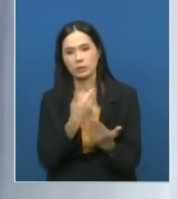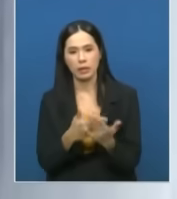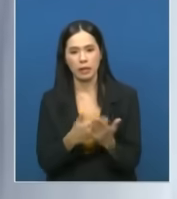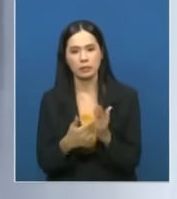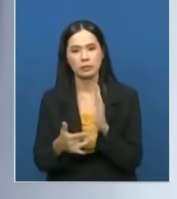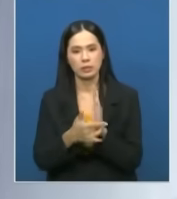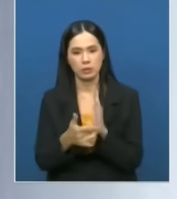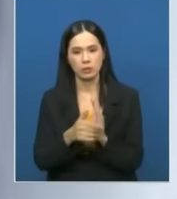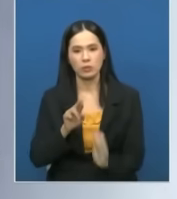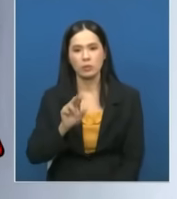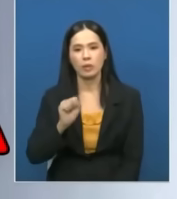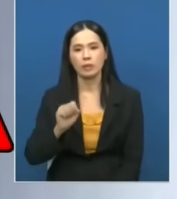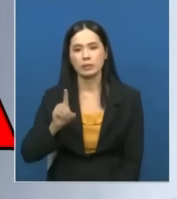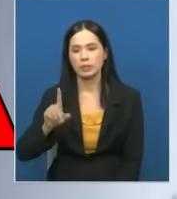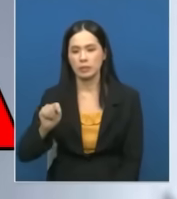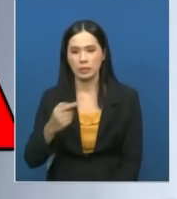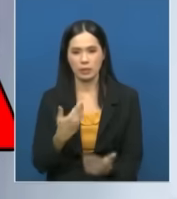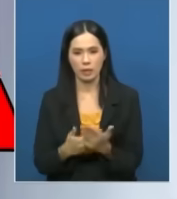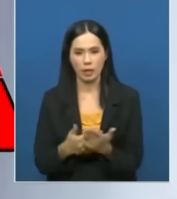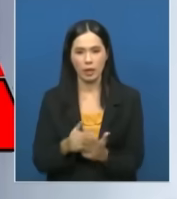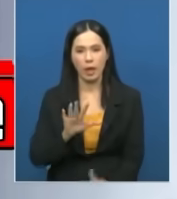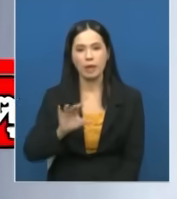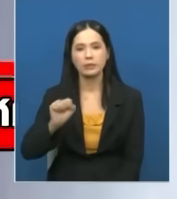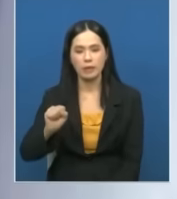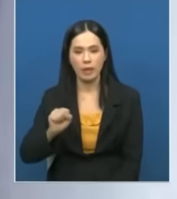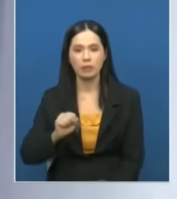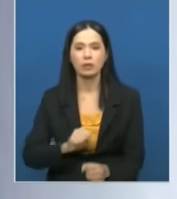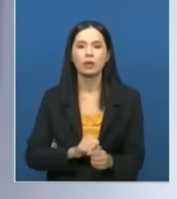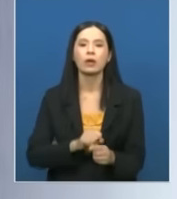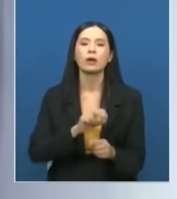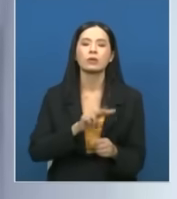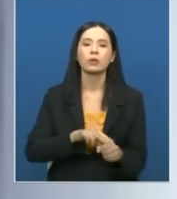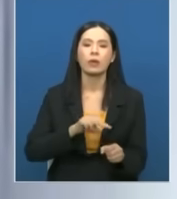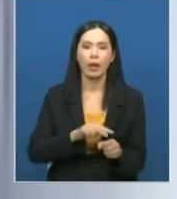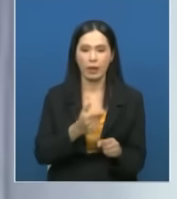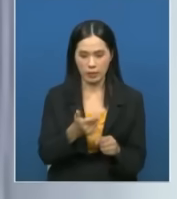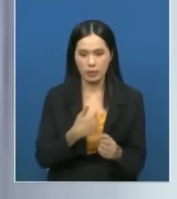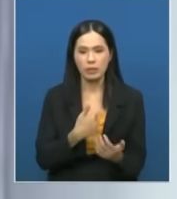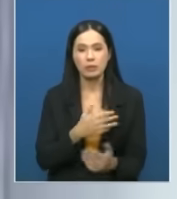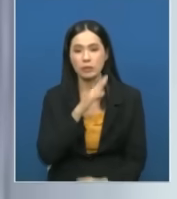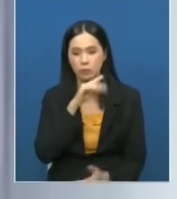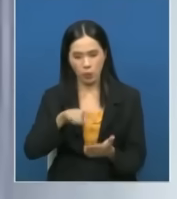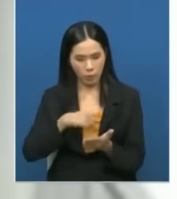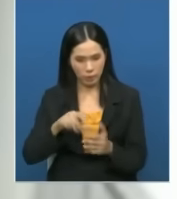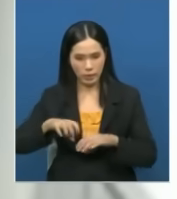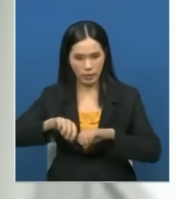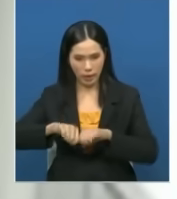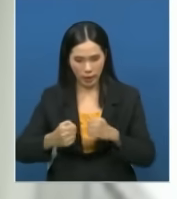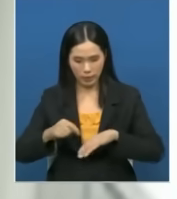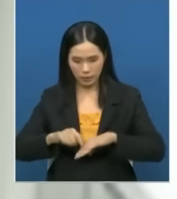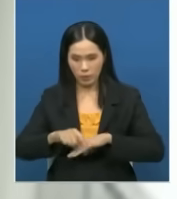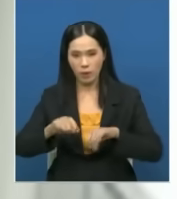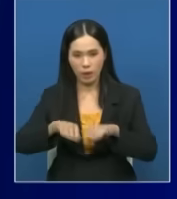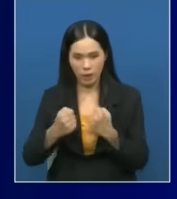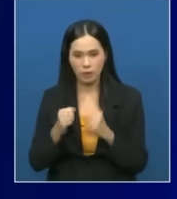อล USDT จำนวน $500,000ไปถ้าไม่โอนขู่ว่าจะหักนิ้วทิ้งตอนนั้นผู้เสียหายกลัว